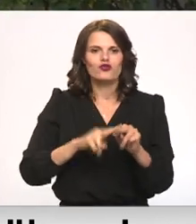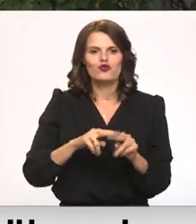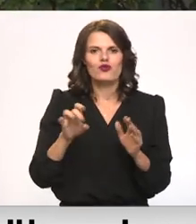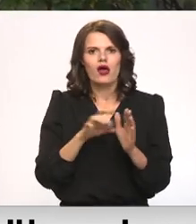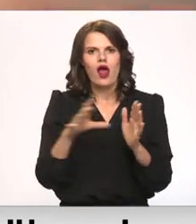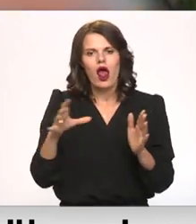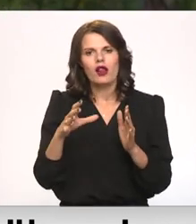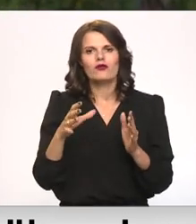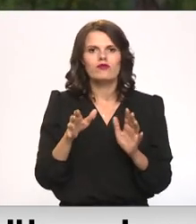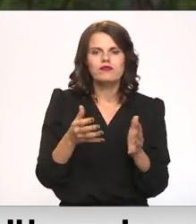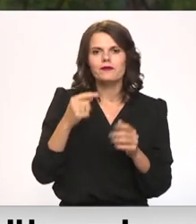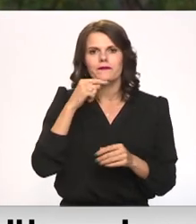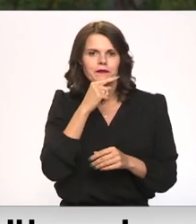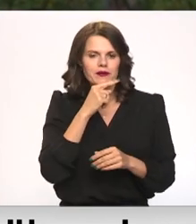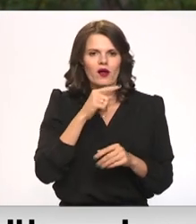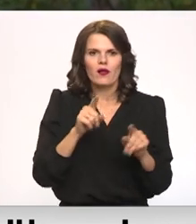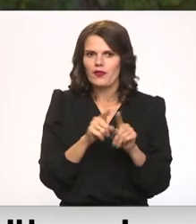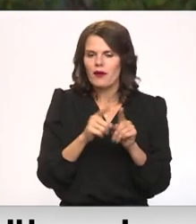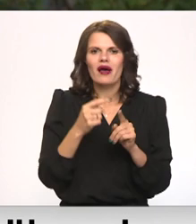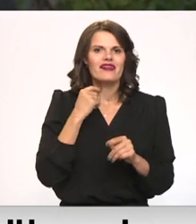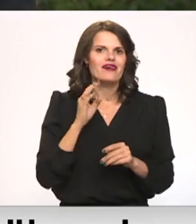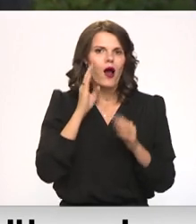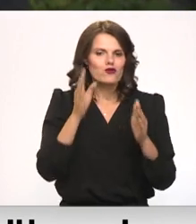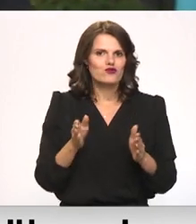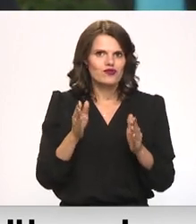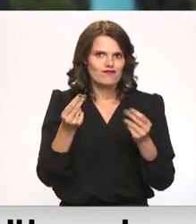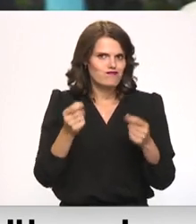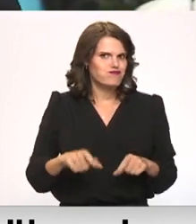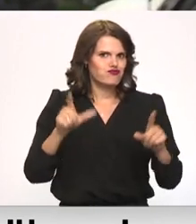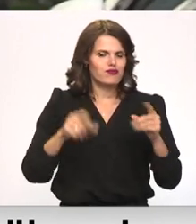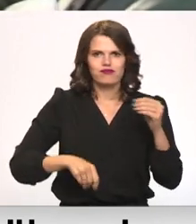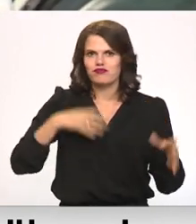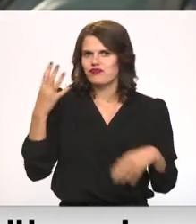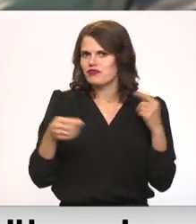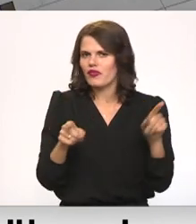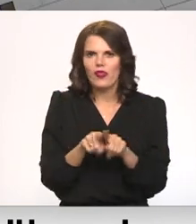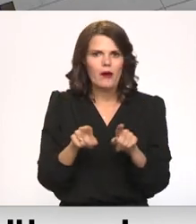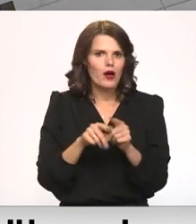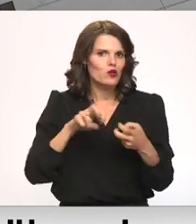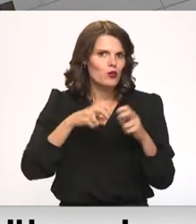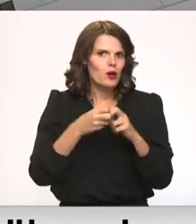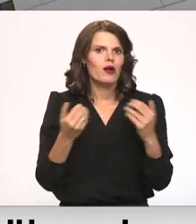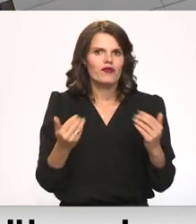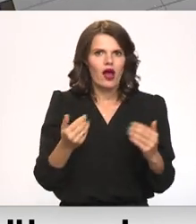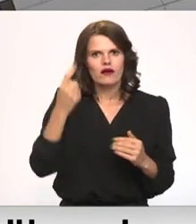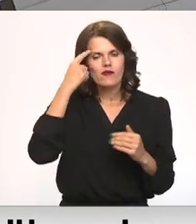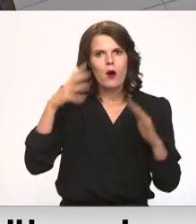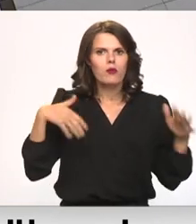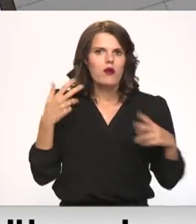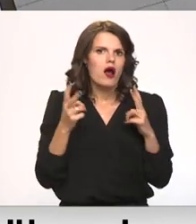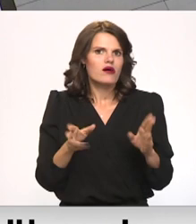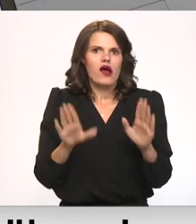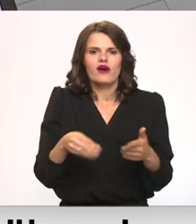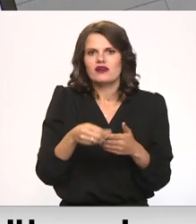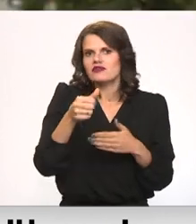energoefektīvā saimniekošana neglēb Rīgas Austrumu slimnīcu no pieaugošajiem rēķiniem, un jau šobrīd ir bažas par slimnīcas